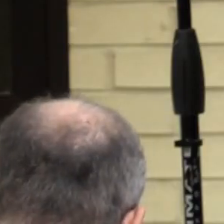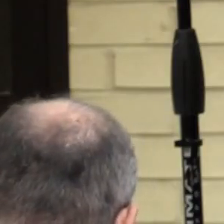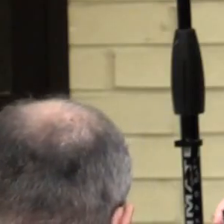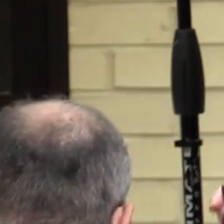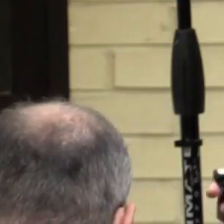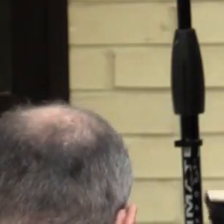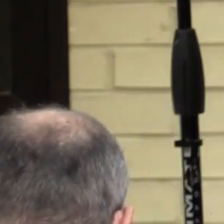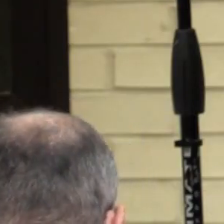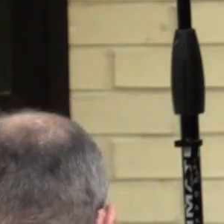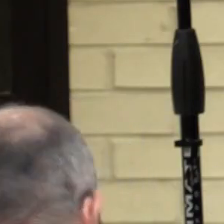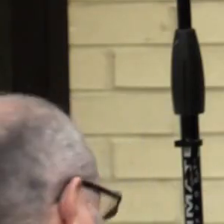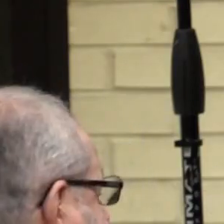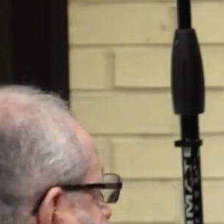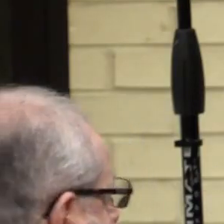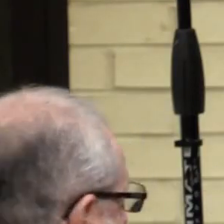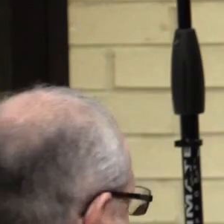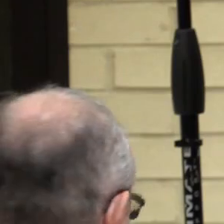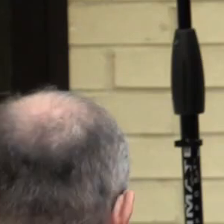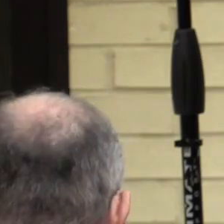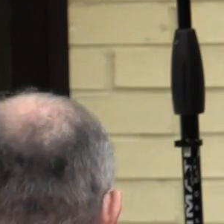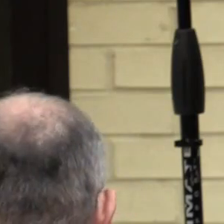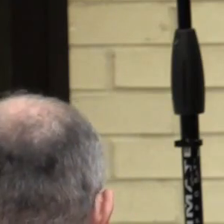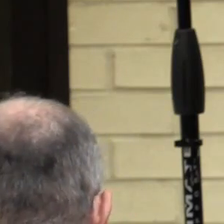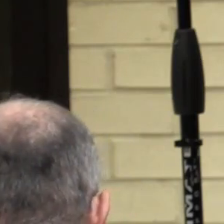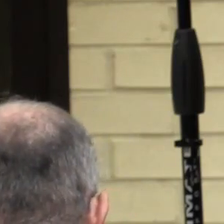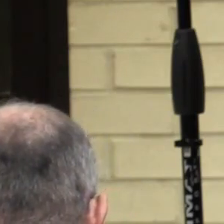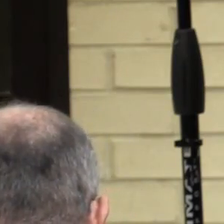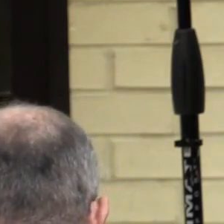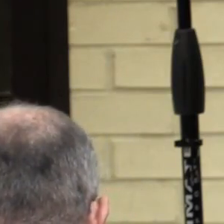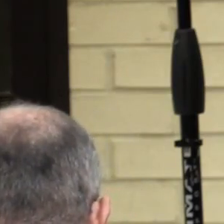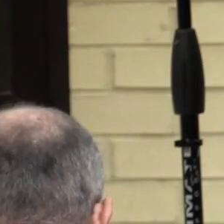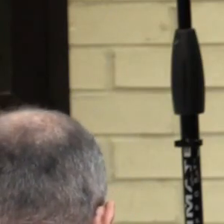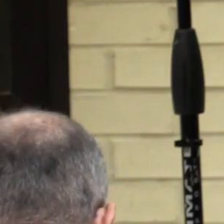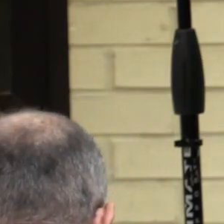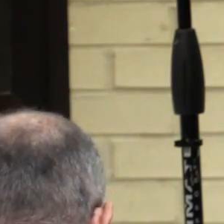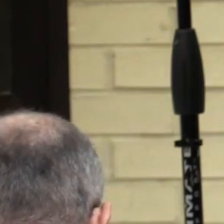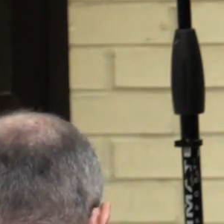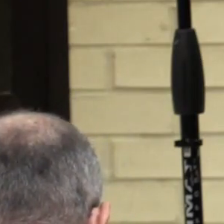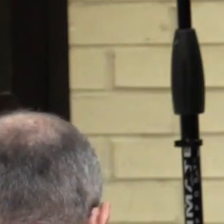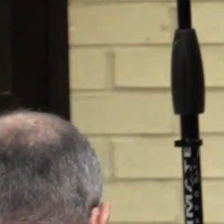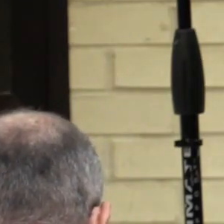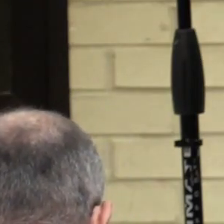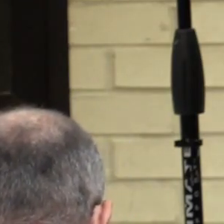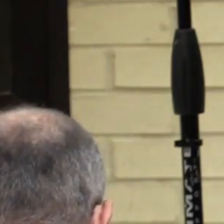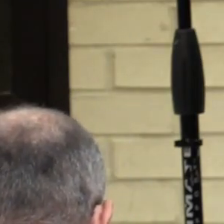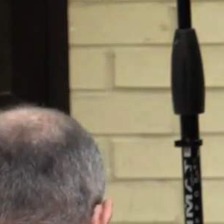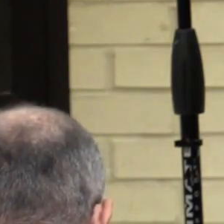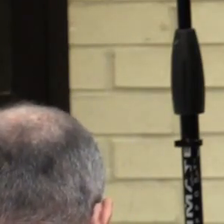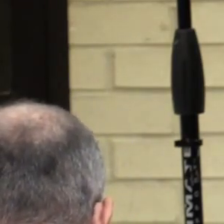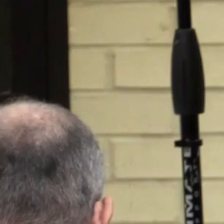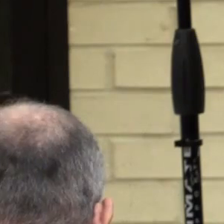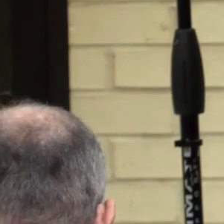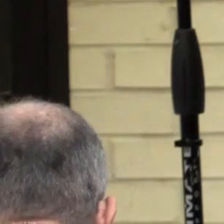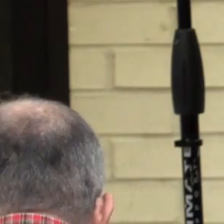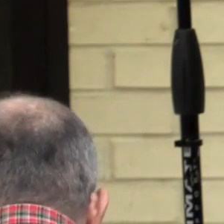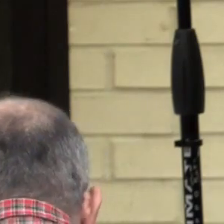min khashyatika ma tahulu bi baynana wa bayna ma'asiyatik, wa min ta'atika ma tuballighuna bihi jannatak. ومن اليقين ما تهون به علينا